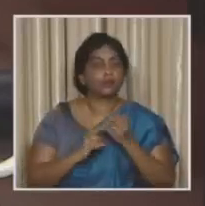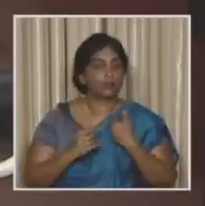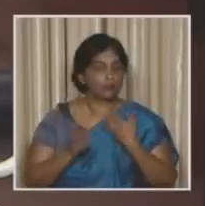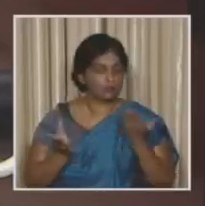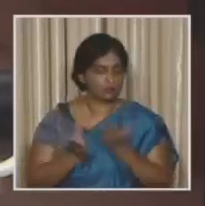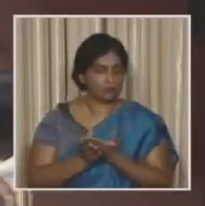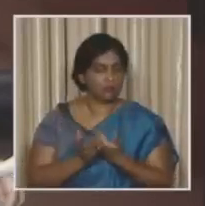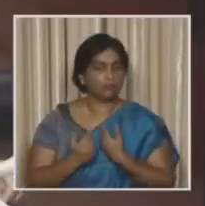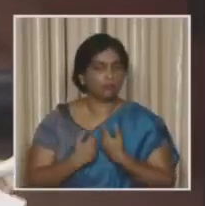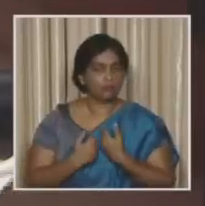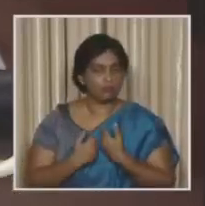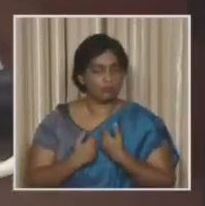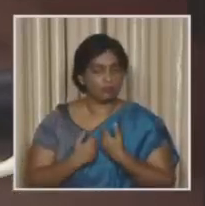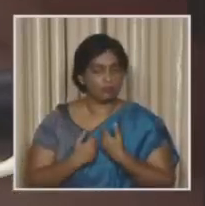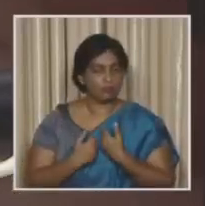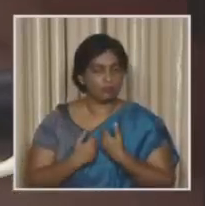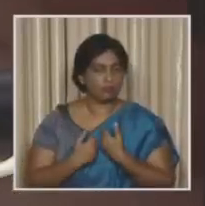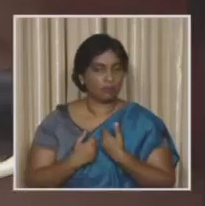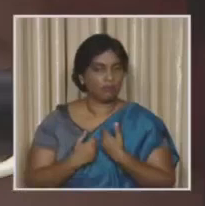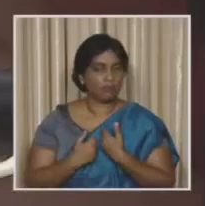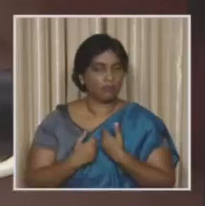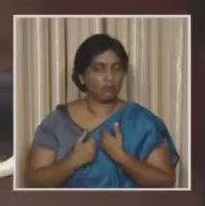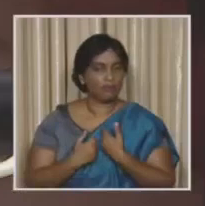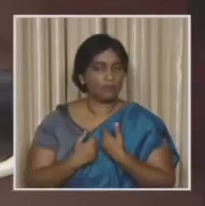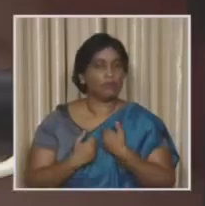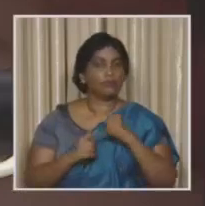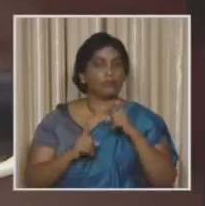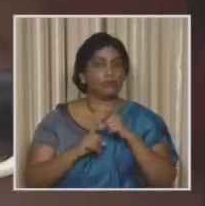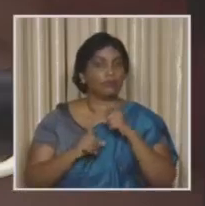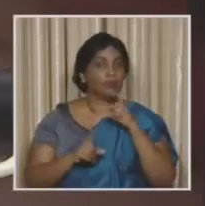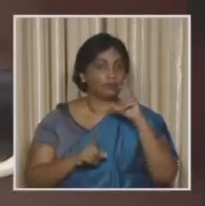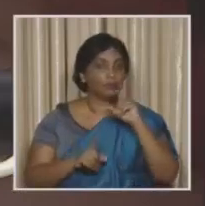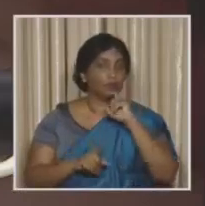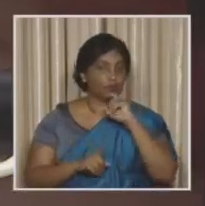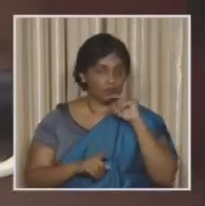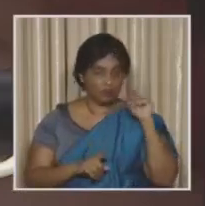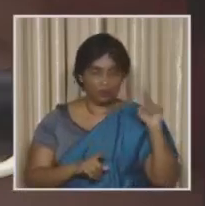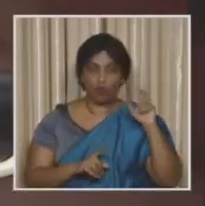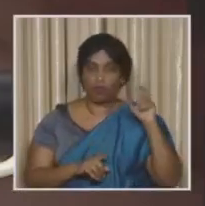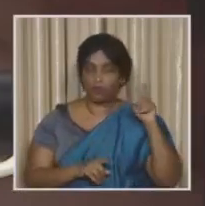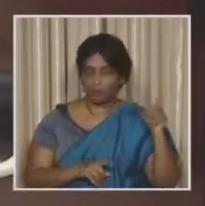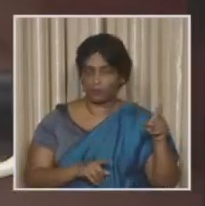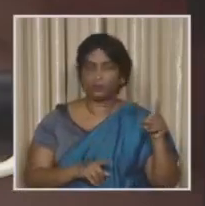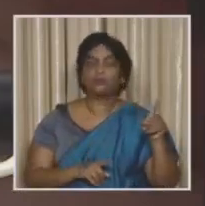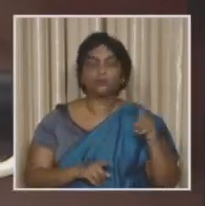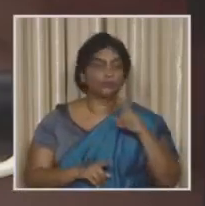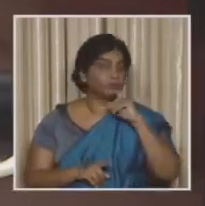ibu nama disa adikarne Kolombo? Me